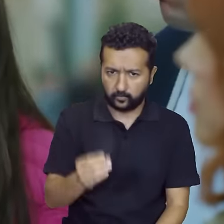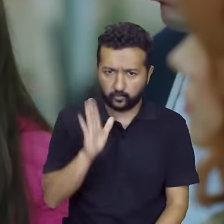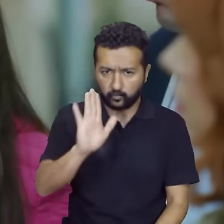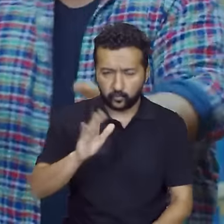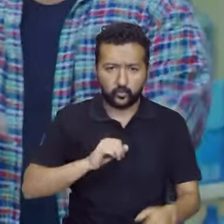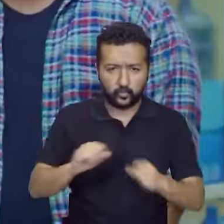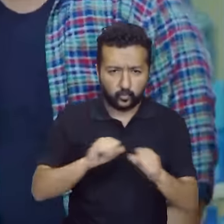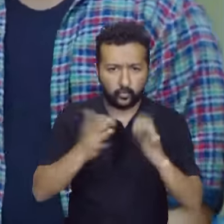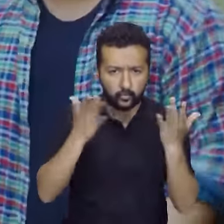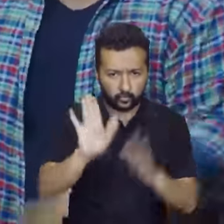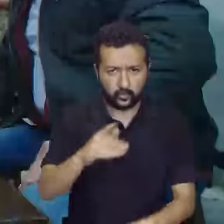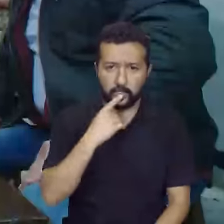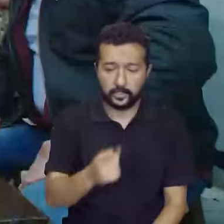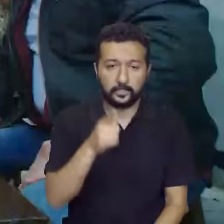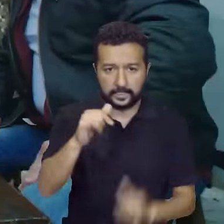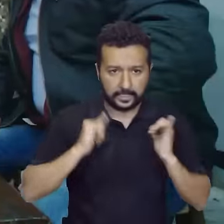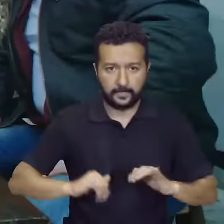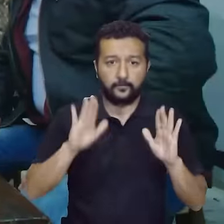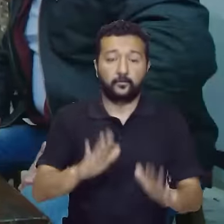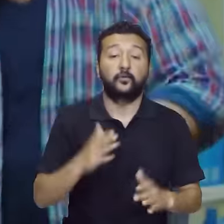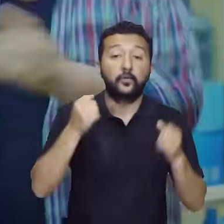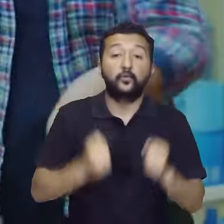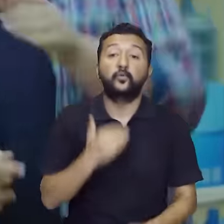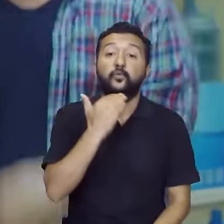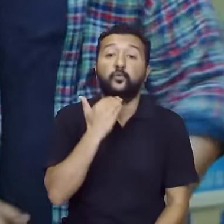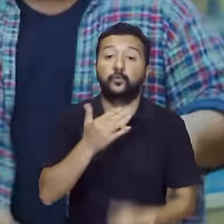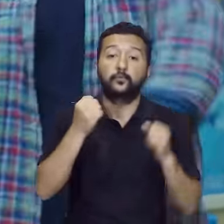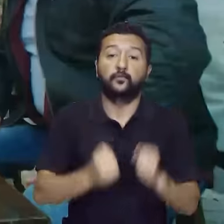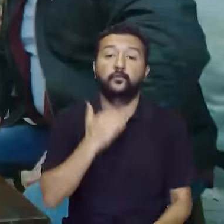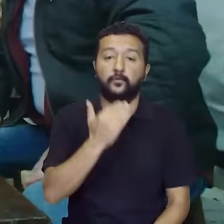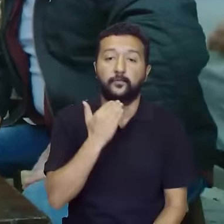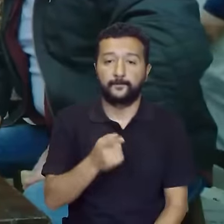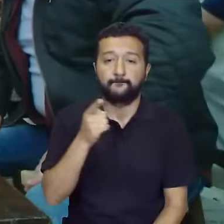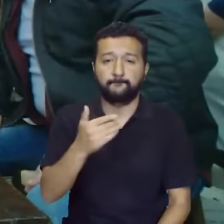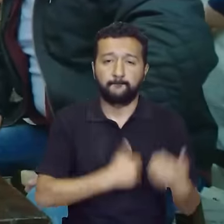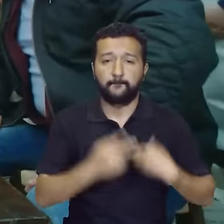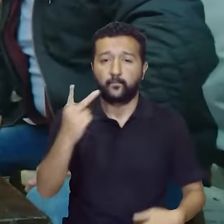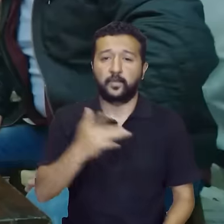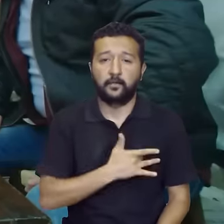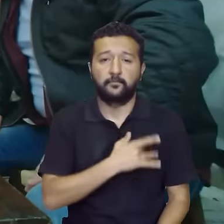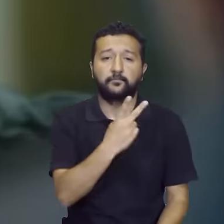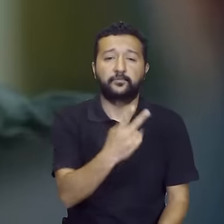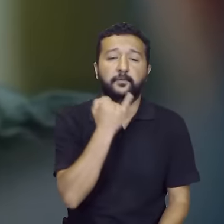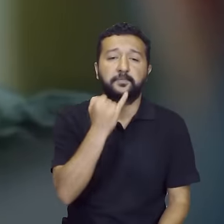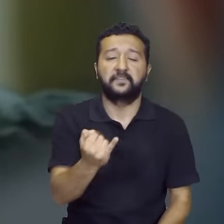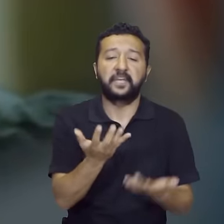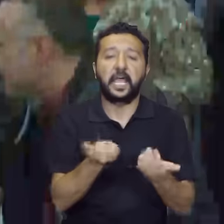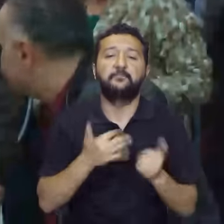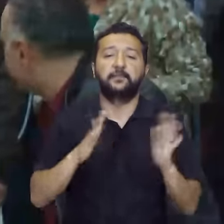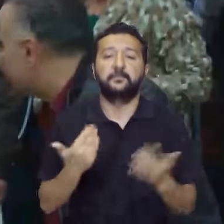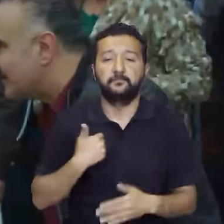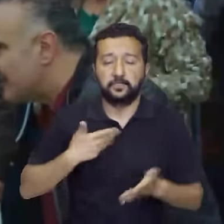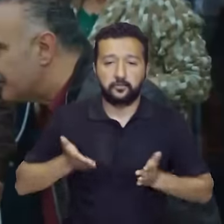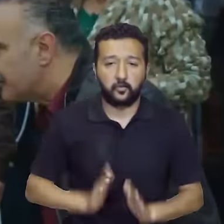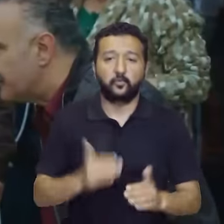Cıvatası geçirmiş pazar arabası gibi. Bir rahat dur. Anne duramıyorum, yerimde duramıyorum. Yarın kalbi seni misafir bile etmez.